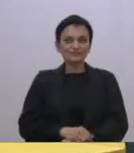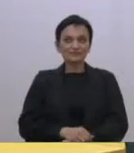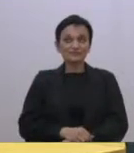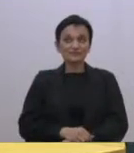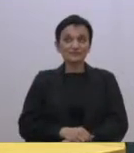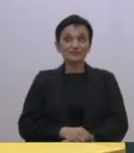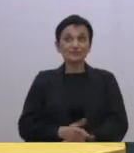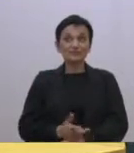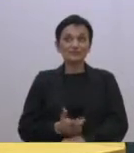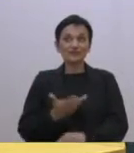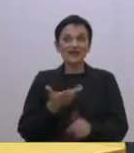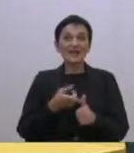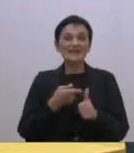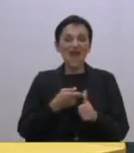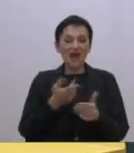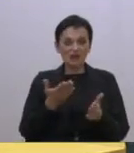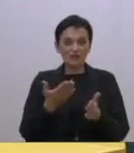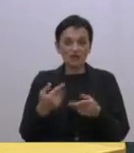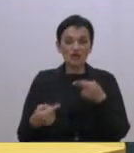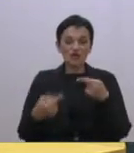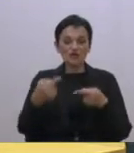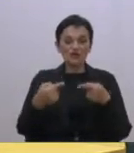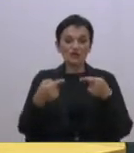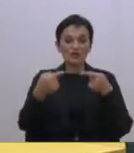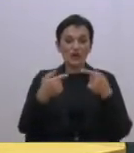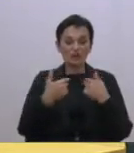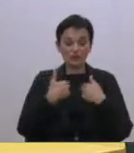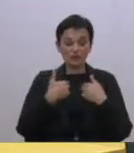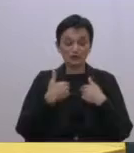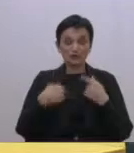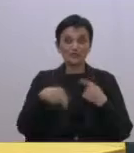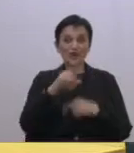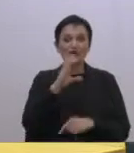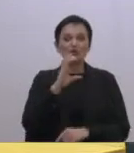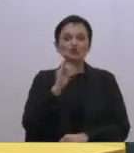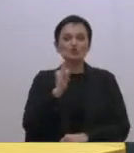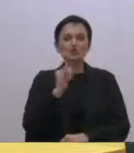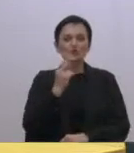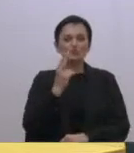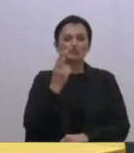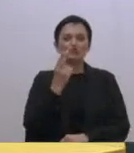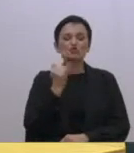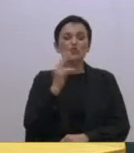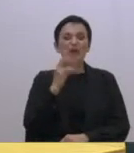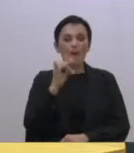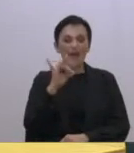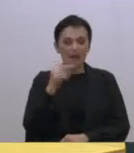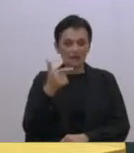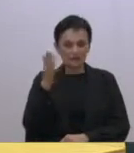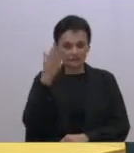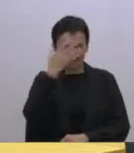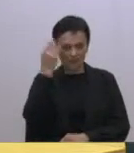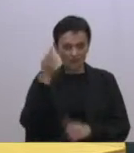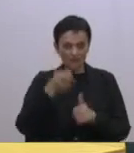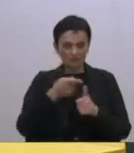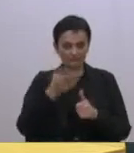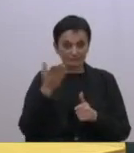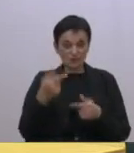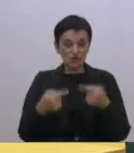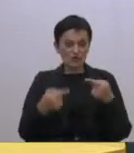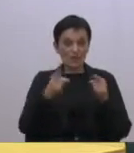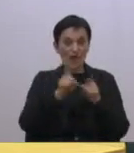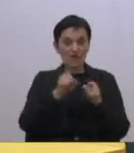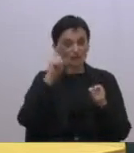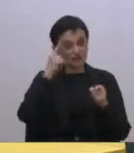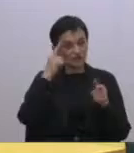ხო, რა ქვია, გვებძვის რა ჩვენ ცუკერბერგი, ხო, ცუკერბერგი და მაგ ცუკერბერგი გვებძვის და აი ეგეც